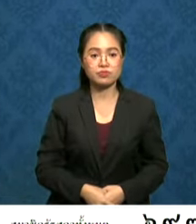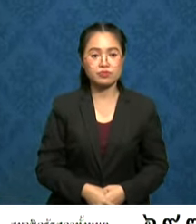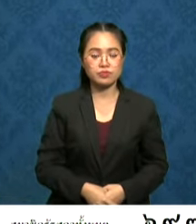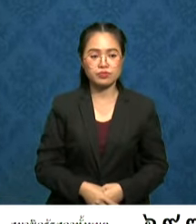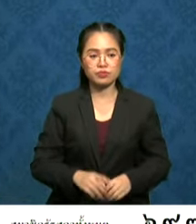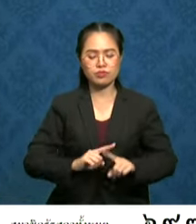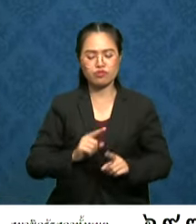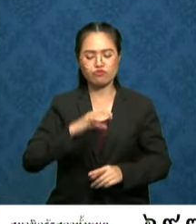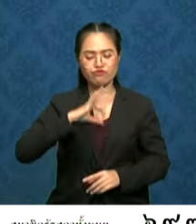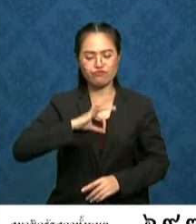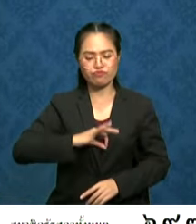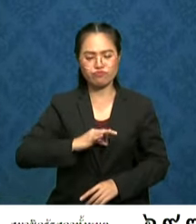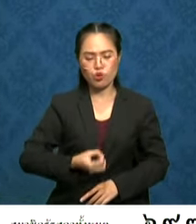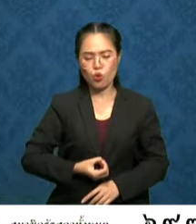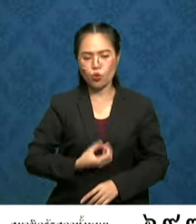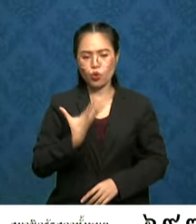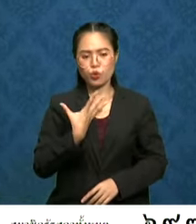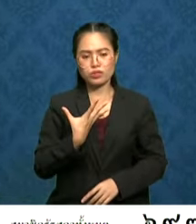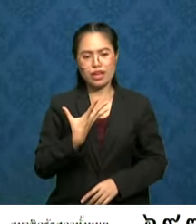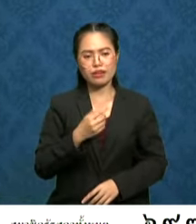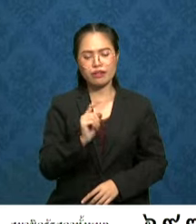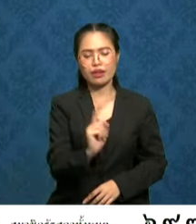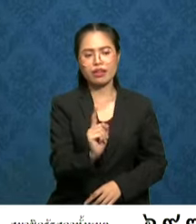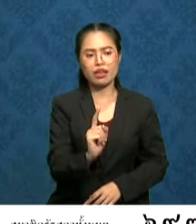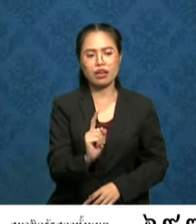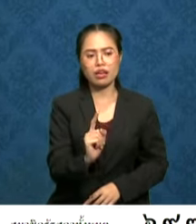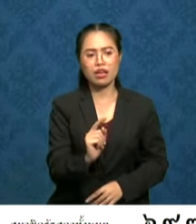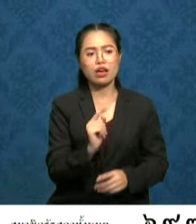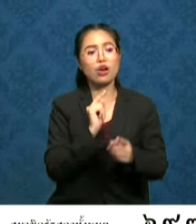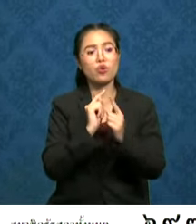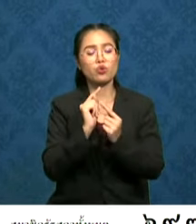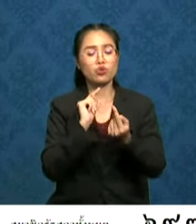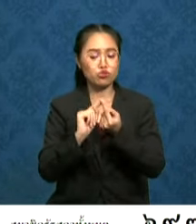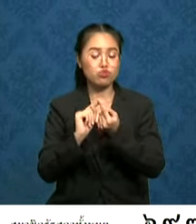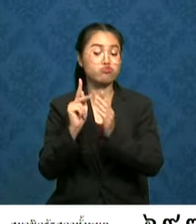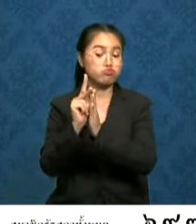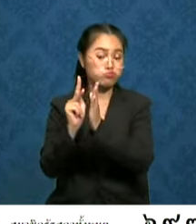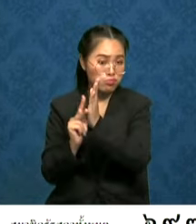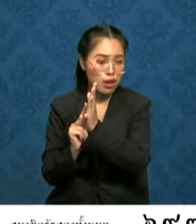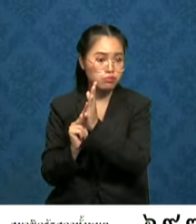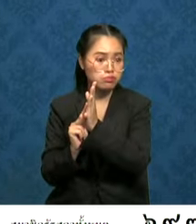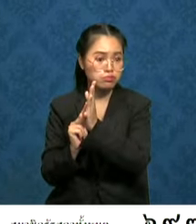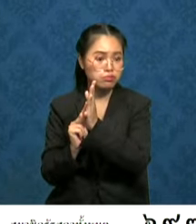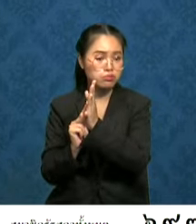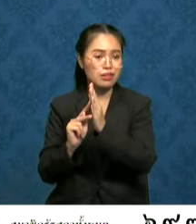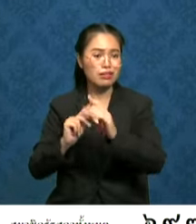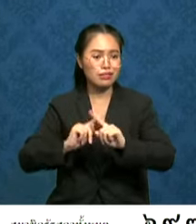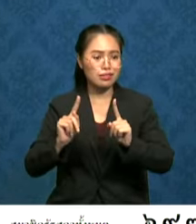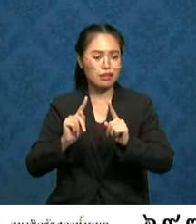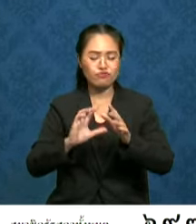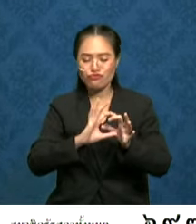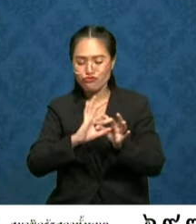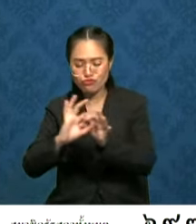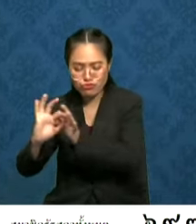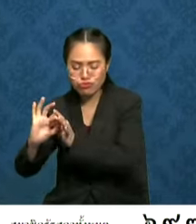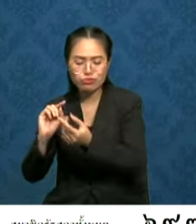แต่ที่น่าตกใจมากกว่านั้นนะคะท่านประธานการพูดเรื่องหลักนิติธรรมแต่กลับเอาไปโยงกับการสร้างรายได้